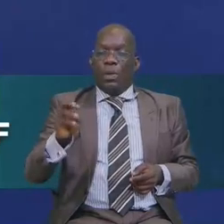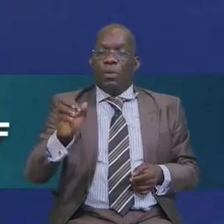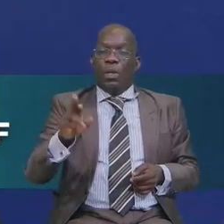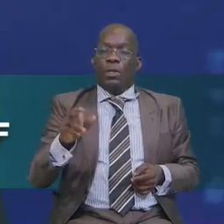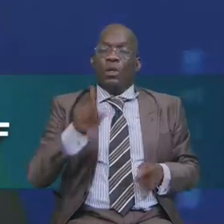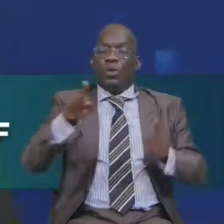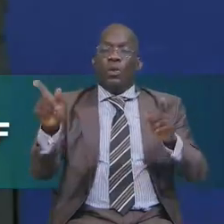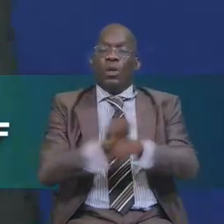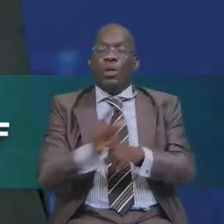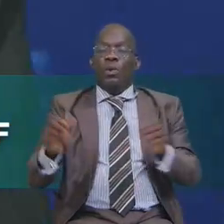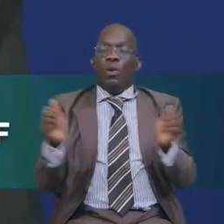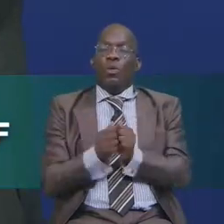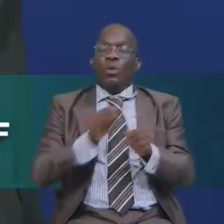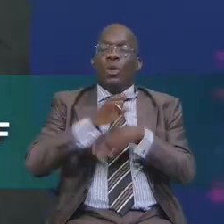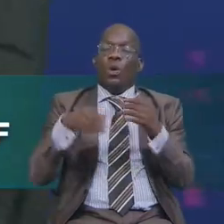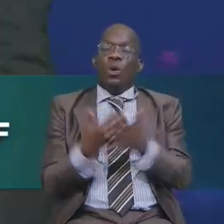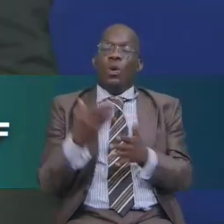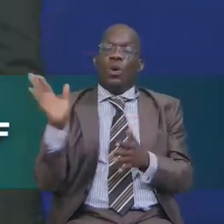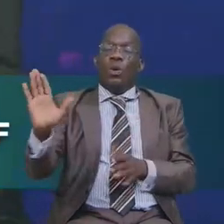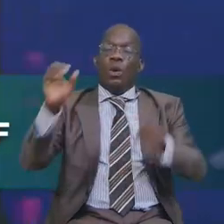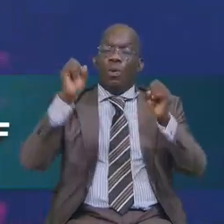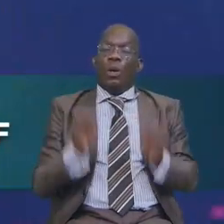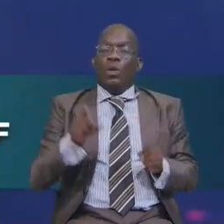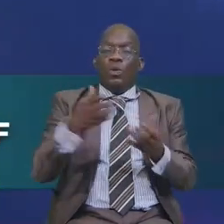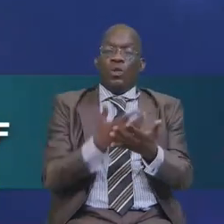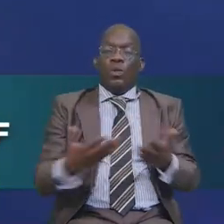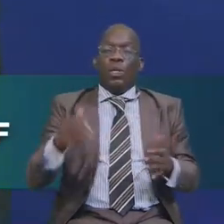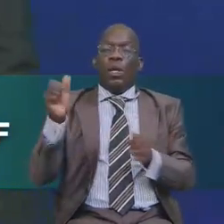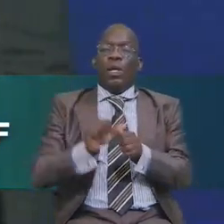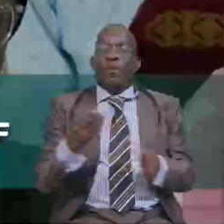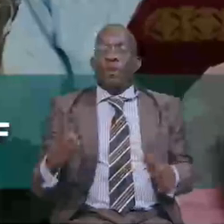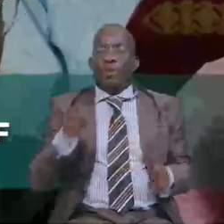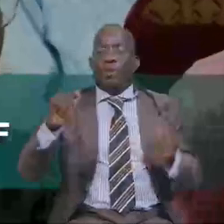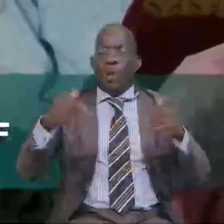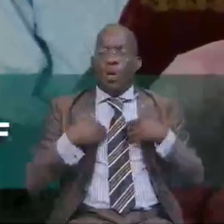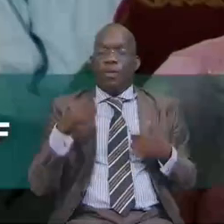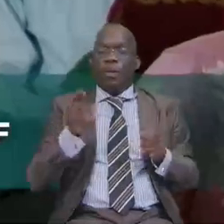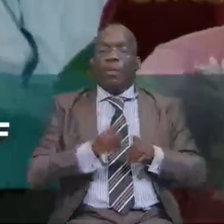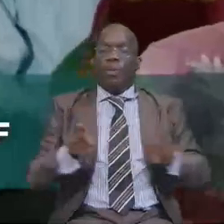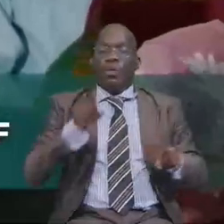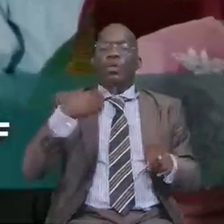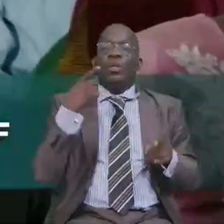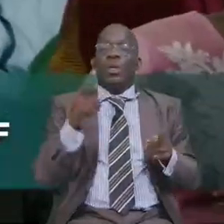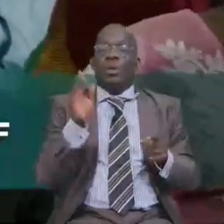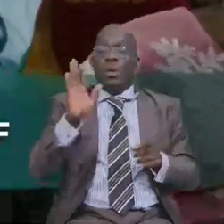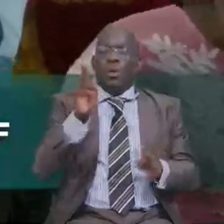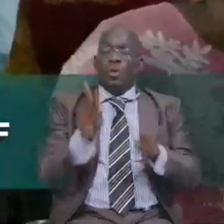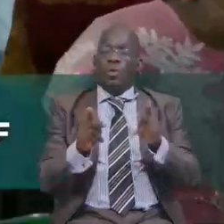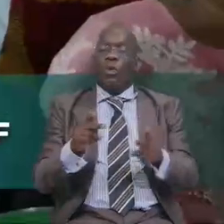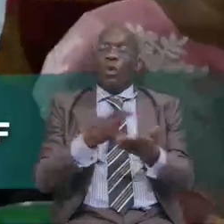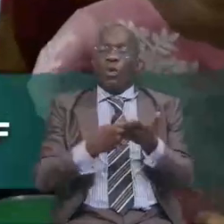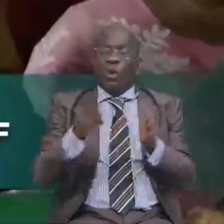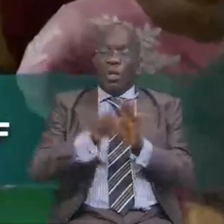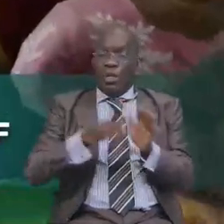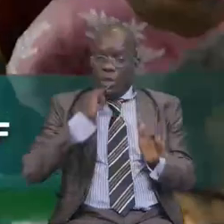toute votre force et vous dépensez tout ce que vous avez, mais vous dites aux gens que la sainteté n'est pas possible, la justice